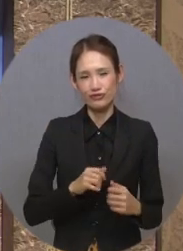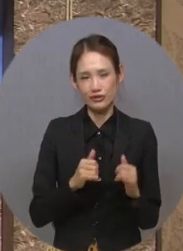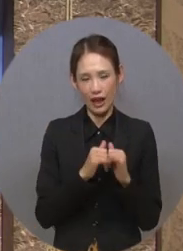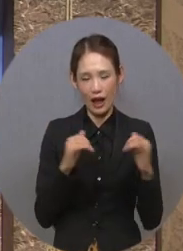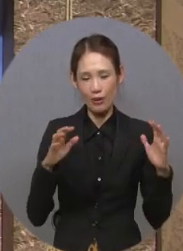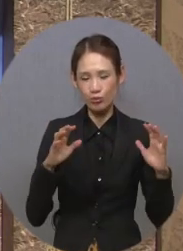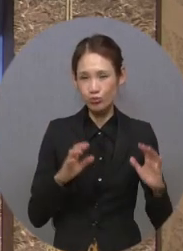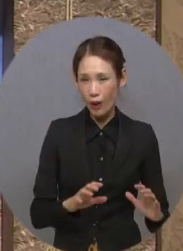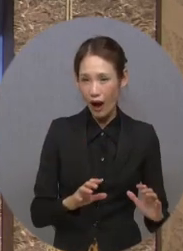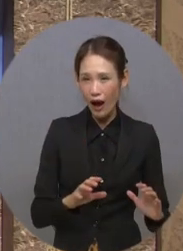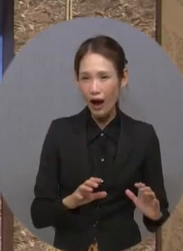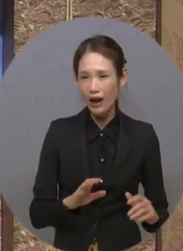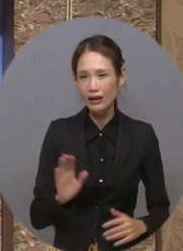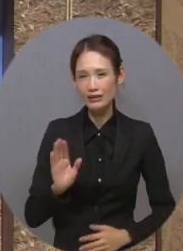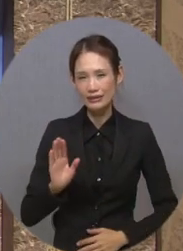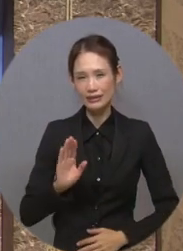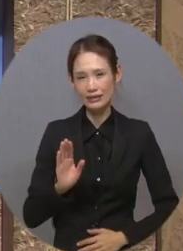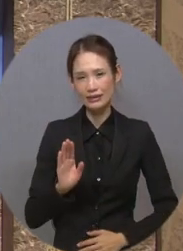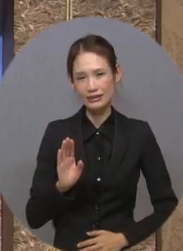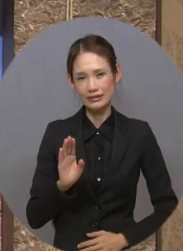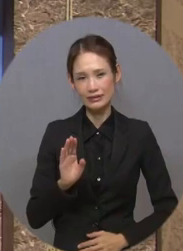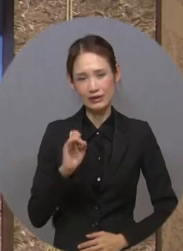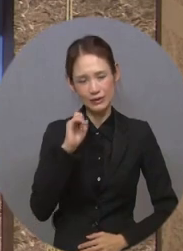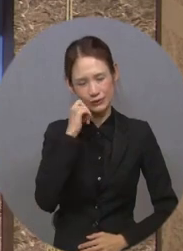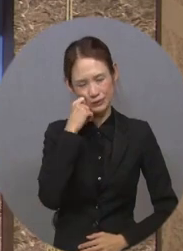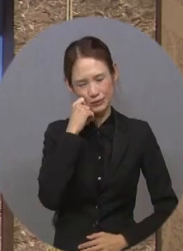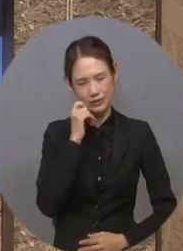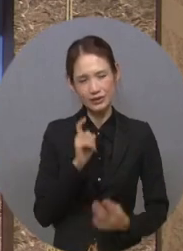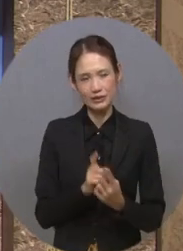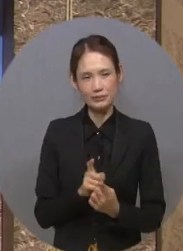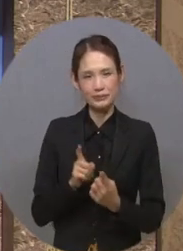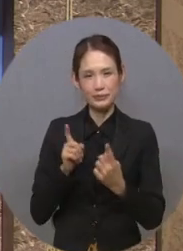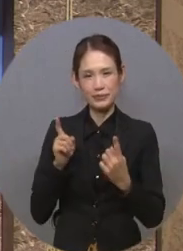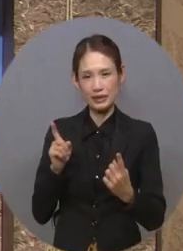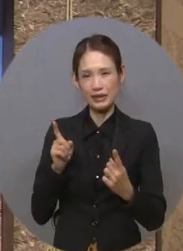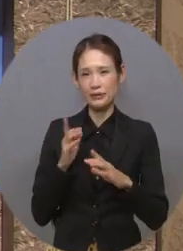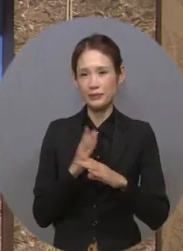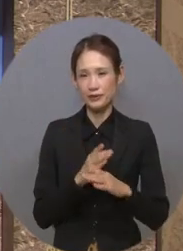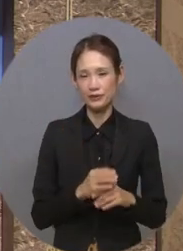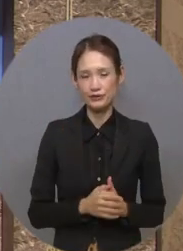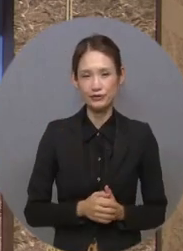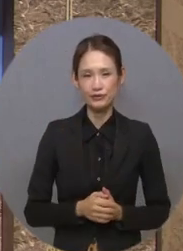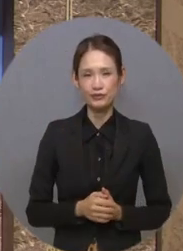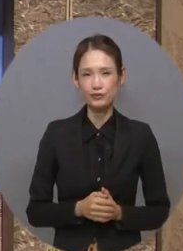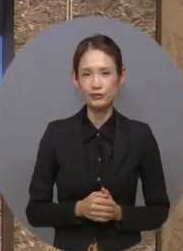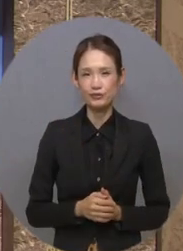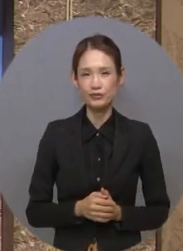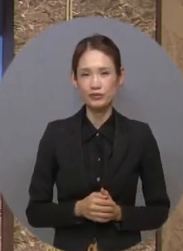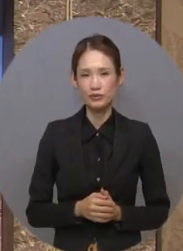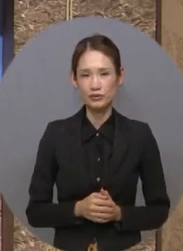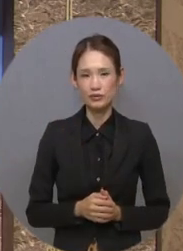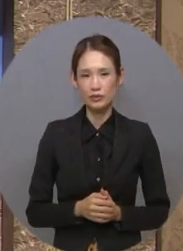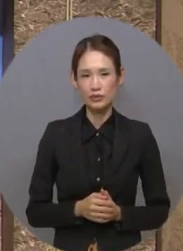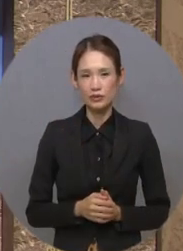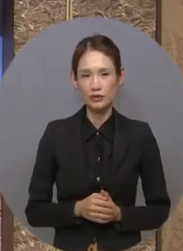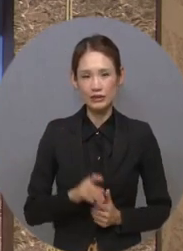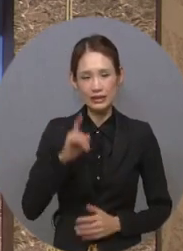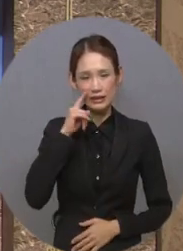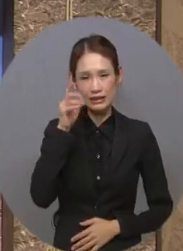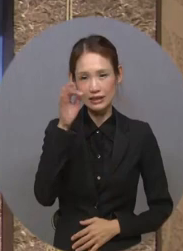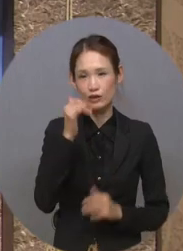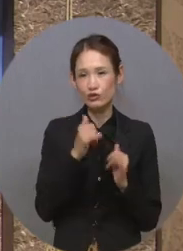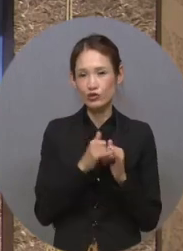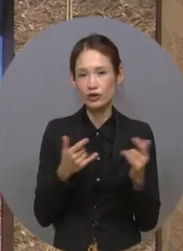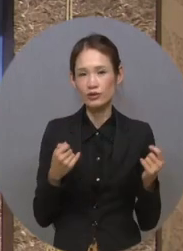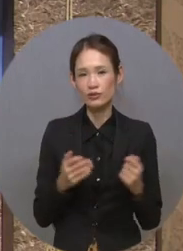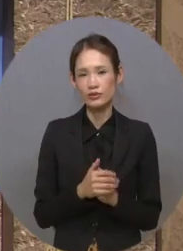거를 이렇게 어떻게 할 수가 없으니까 그러니까요. 이제 비대면을 하고 있어요. 비대면을 네. 하고 있는데 또 예술인 이런